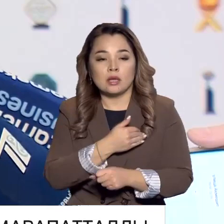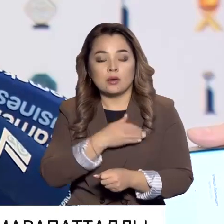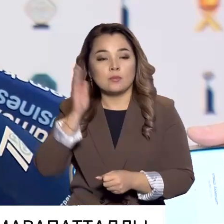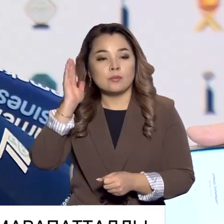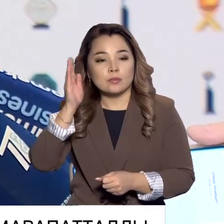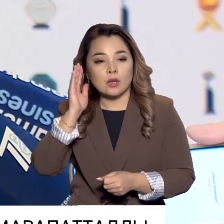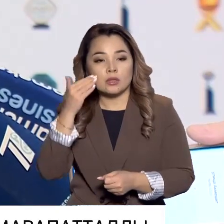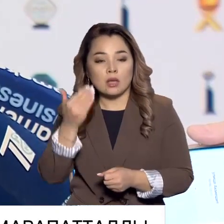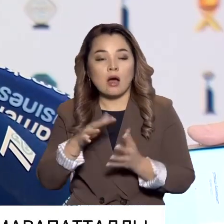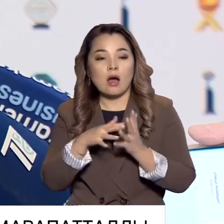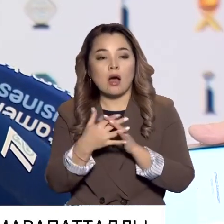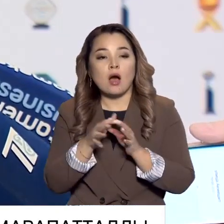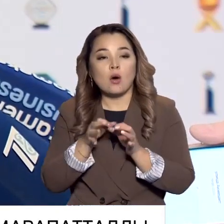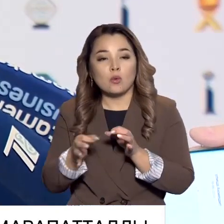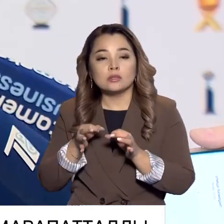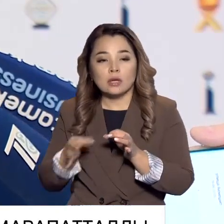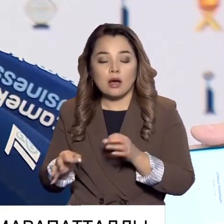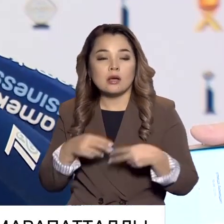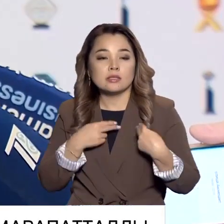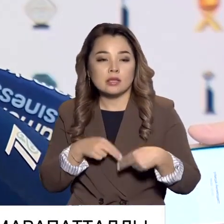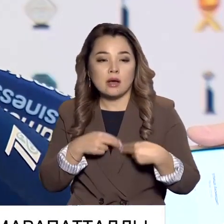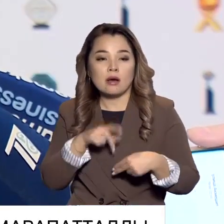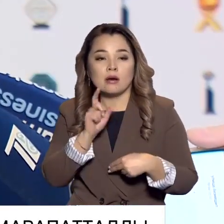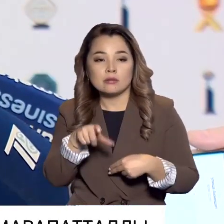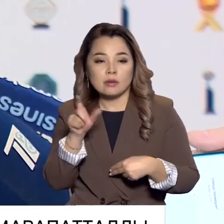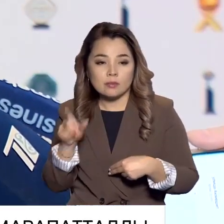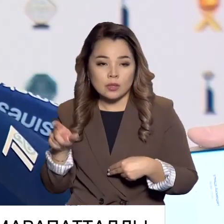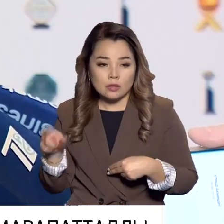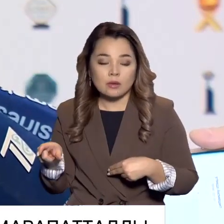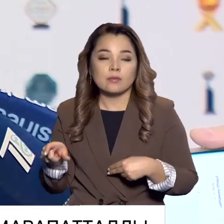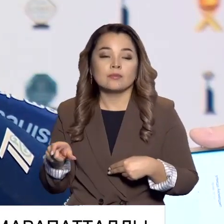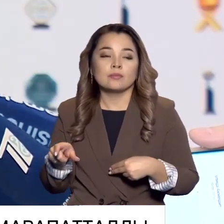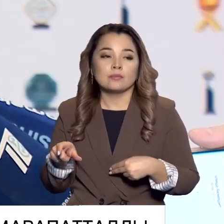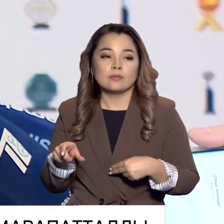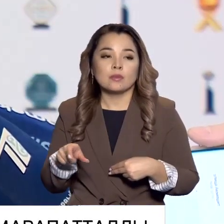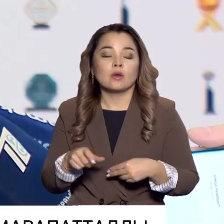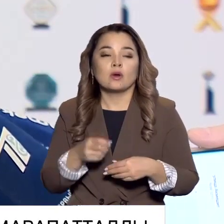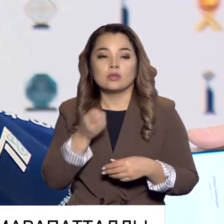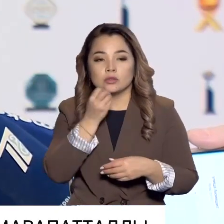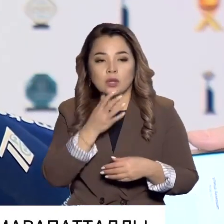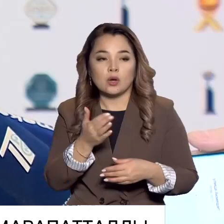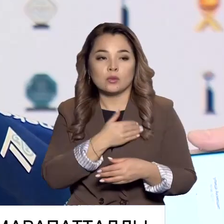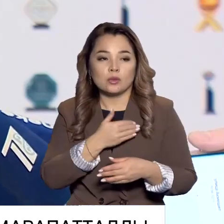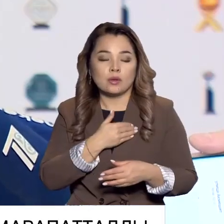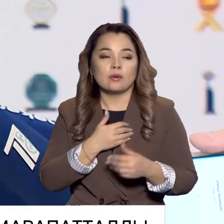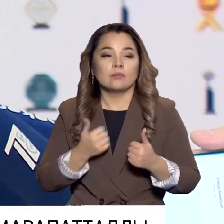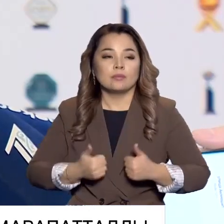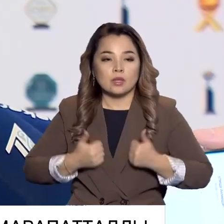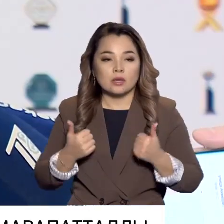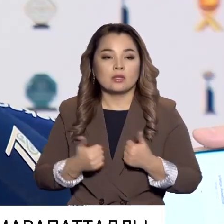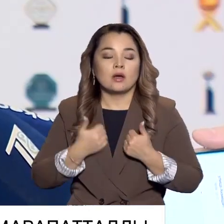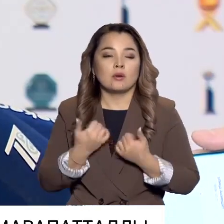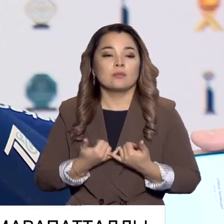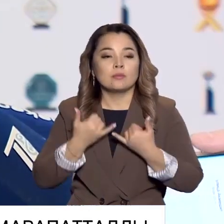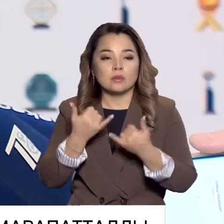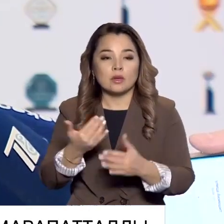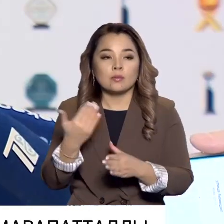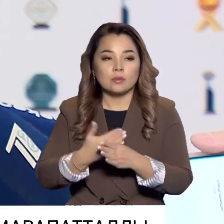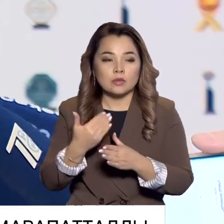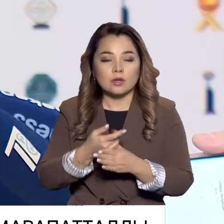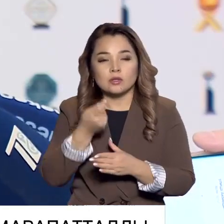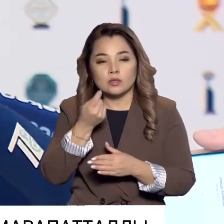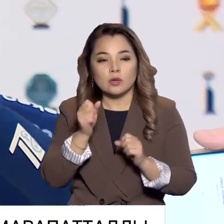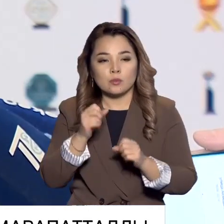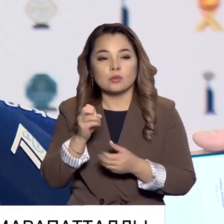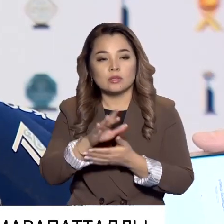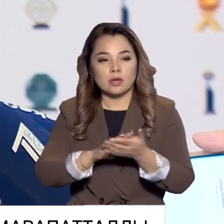Жаңағы ауылдың еңбеккерлеріне, мен енді Жақсылық Үшкемпір ағамыздың істеген ісін шамалы болса